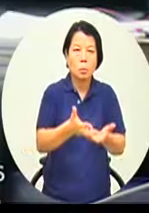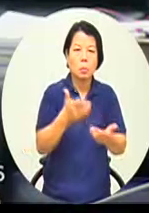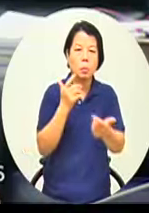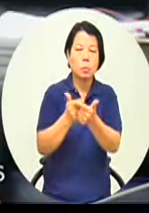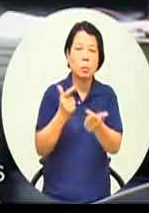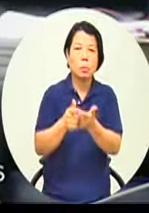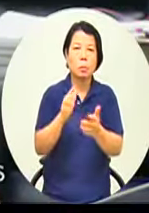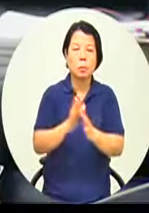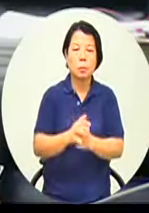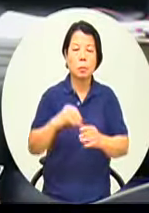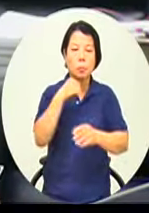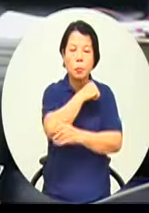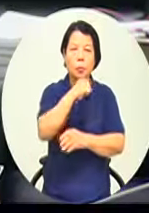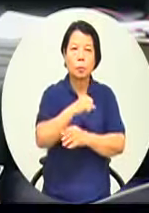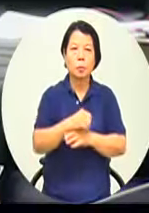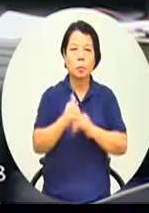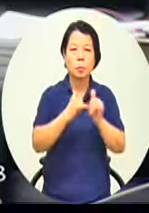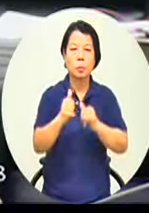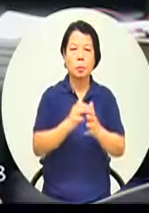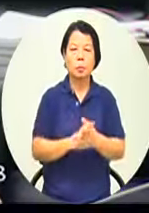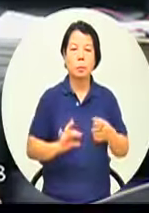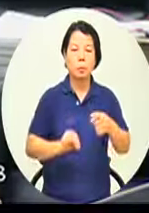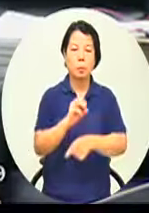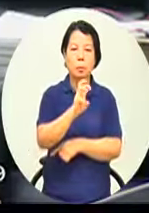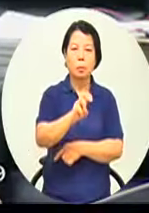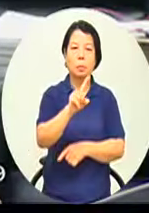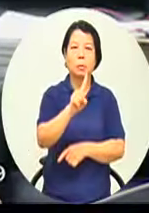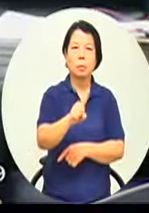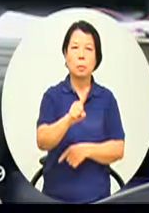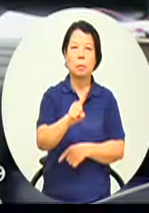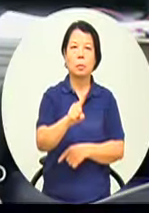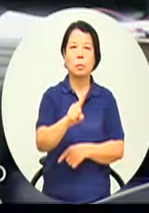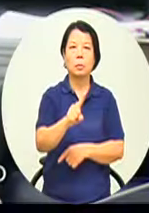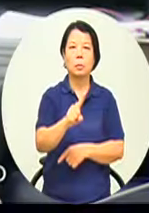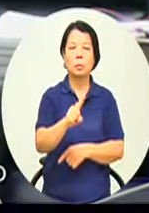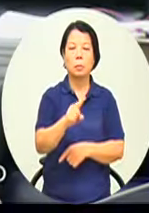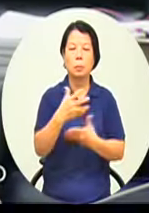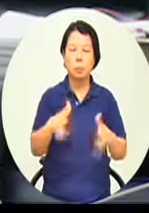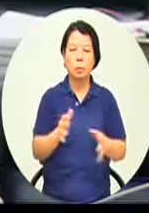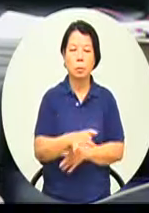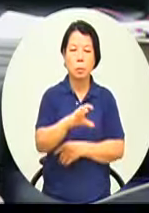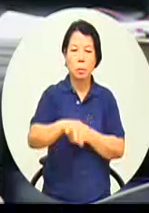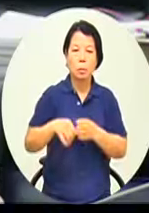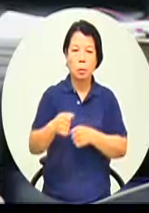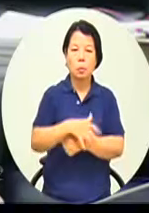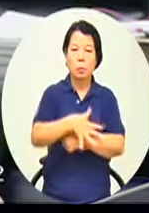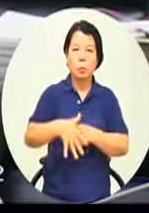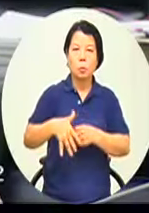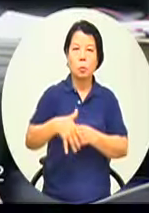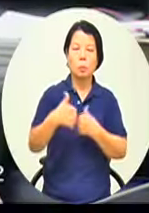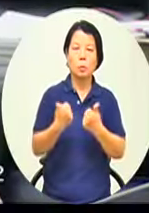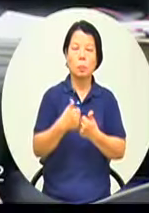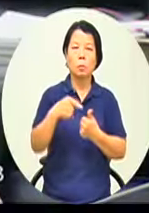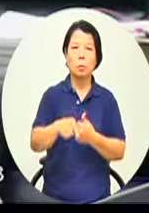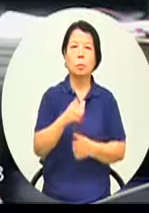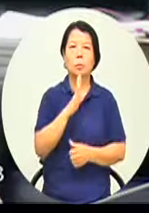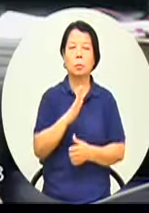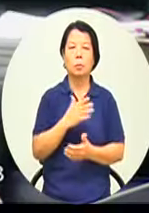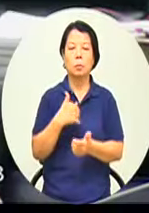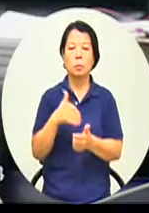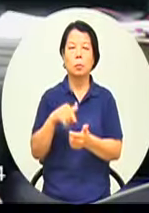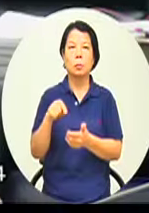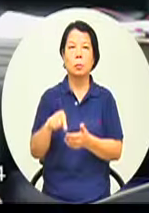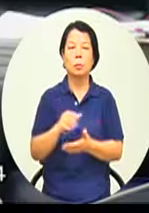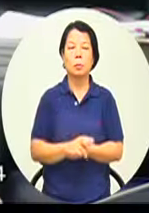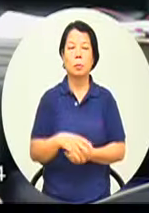的供应，就是31%。31%多一点点，这是农委会统计的资料。所以意思就是说，台